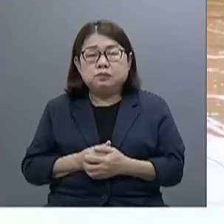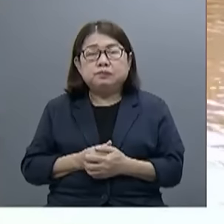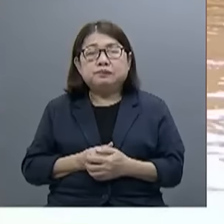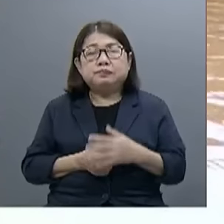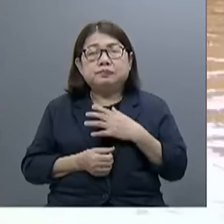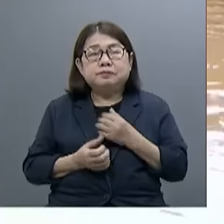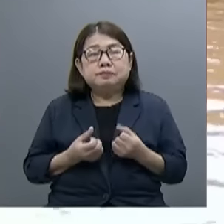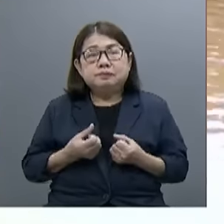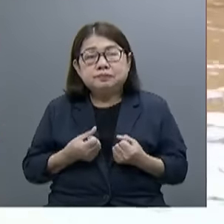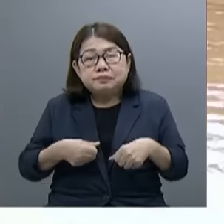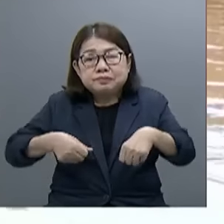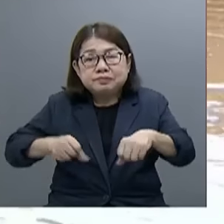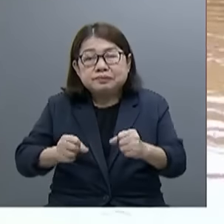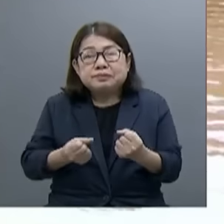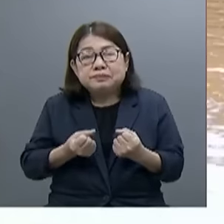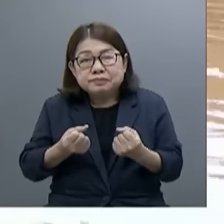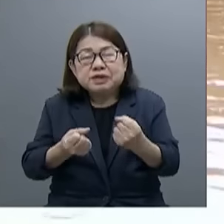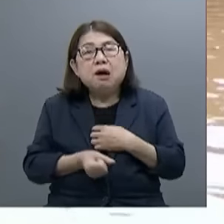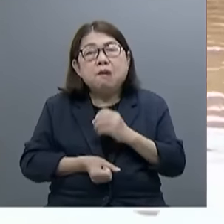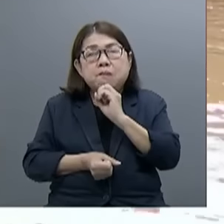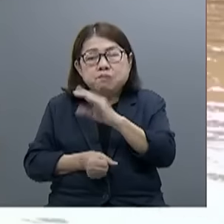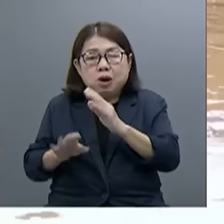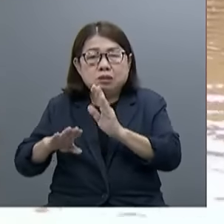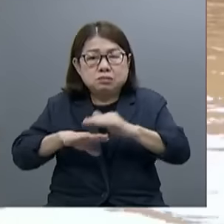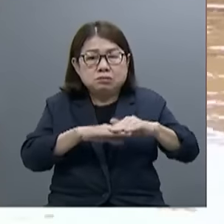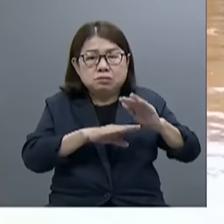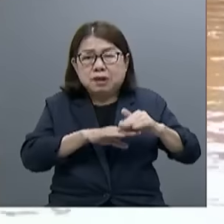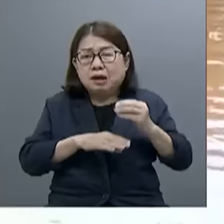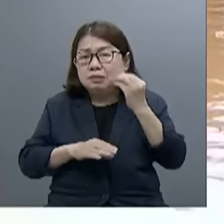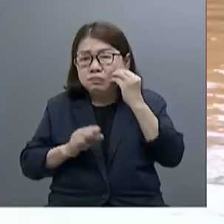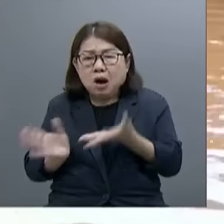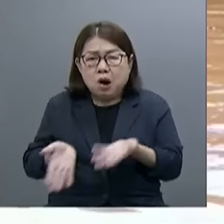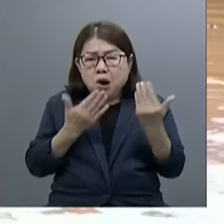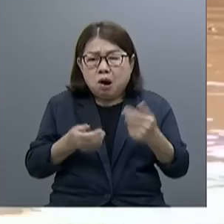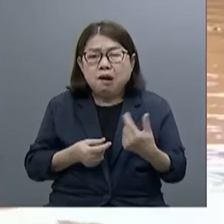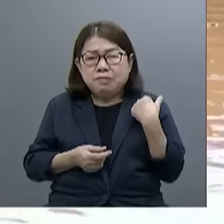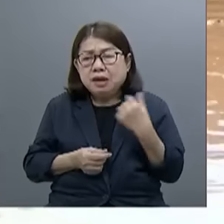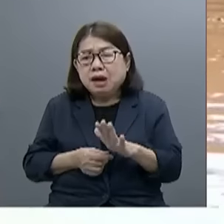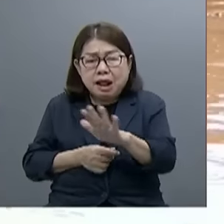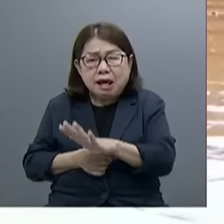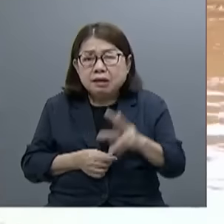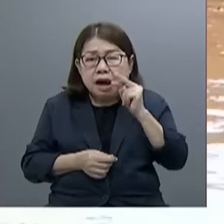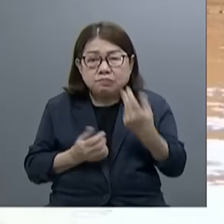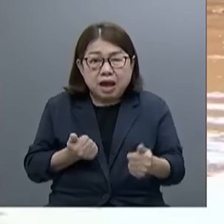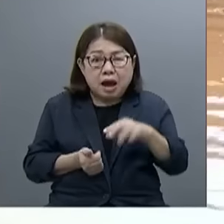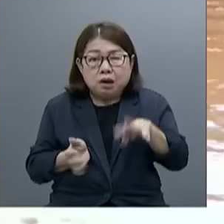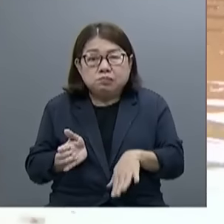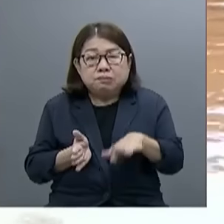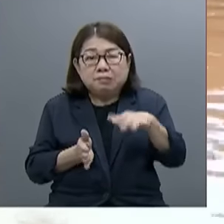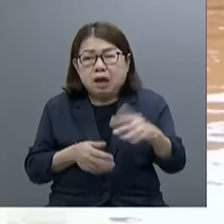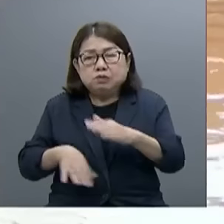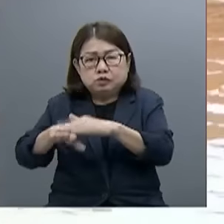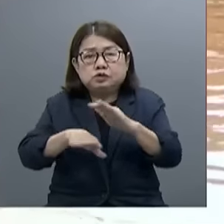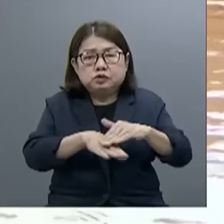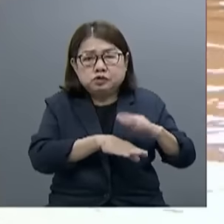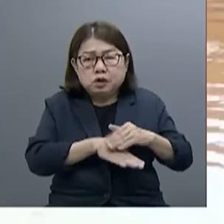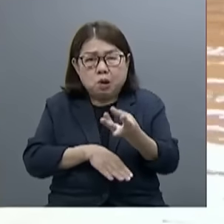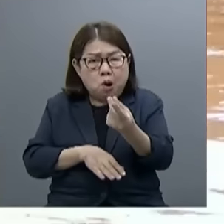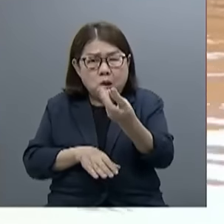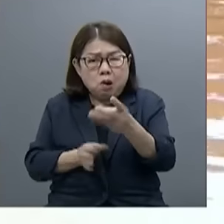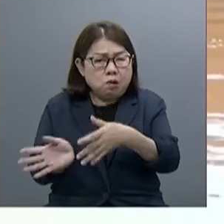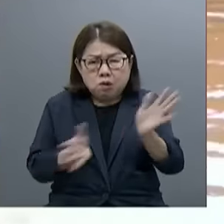แจ้งชาวบ้านให้ออกจากจากบ้านออกจากร้านค้าบางคนเขากำลังล้างร้านไปเก็บของอยู่ระดับน้ำมันขึ้นสูงเราก็เลยต้องรีบแจ้งให้เขาออกจากพื้น